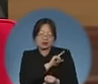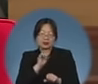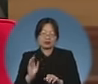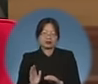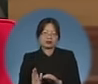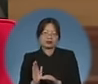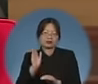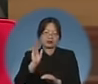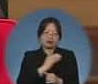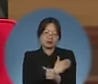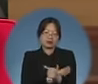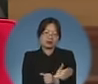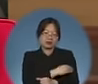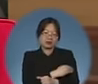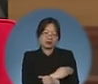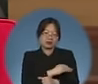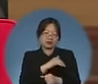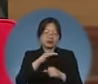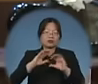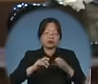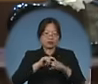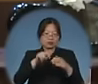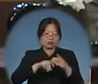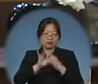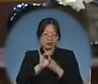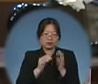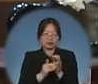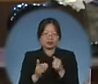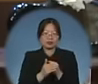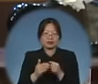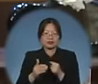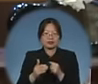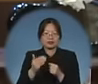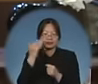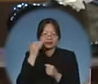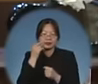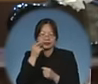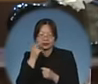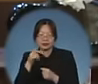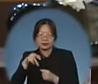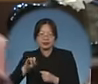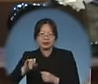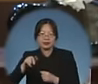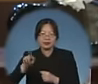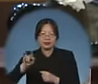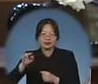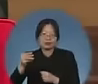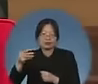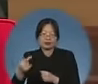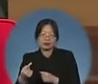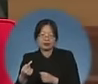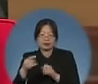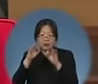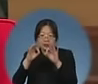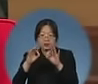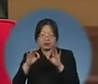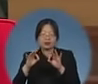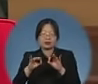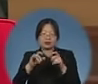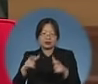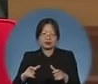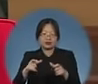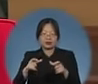수직적인 권위적인 국가들 중에 하나예요. 그래서 집단주의적이고 한국, 일본. 그렇죠. 싱가포르. 그래서 이런